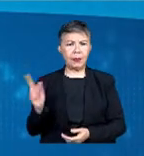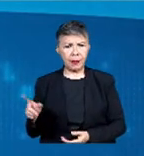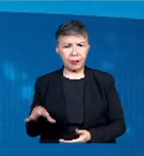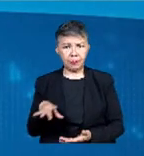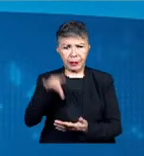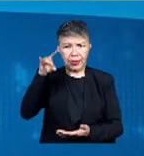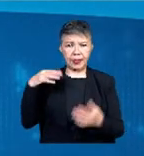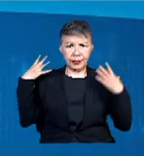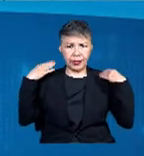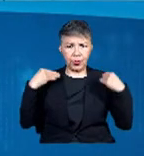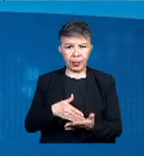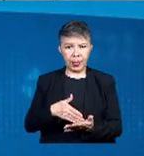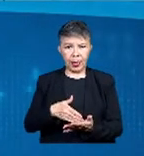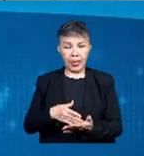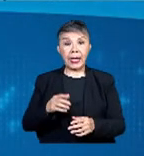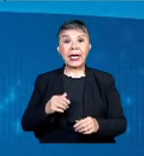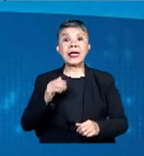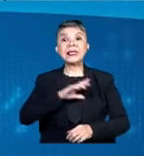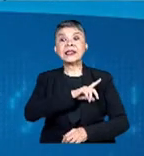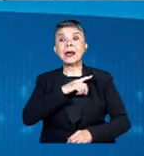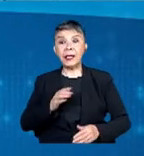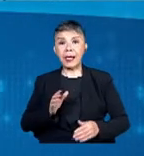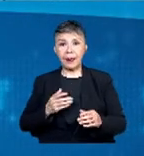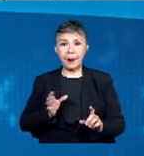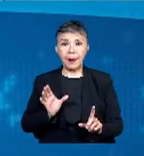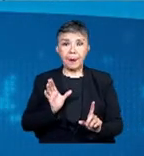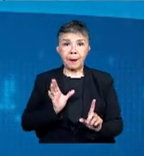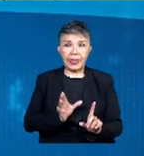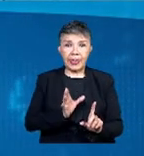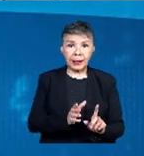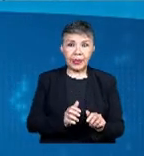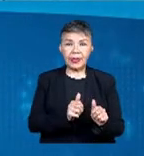ini mendampingi ya